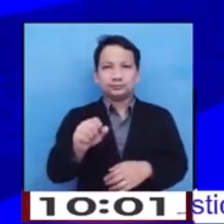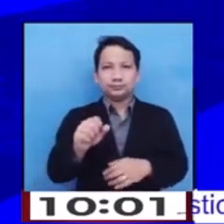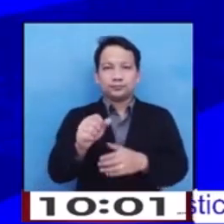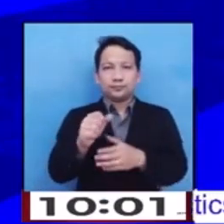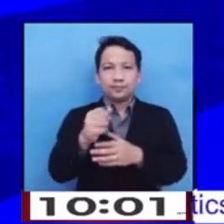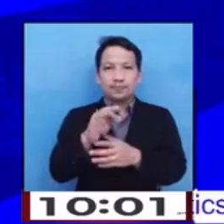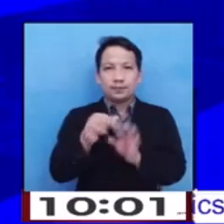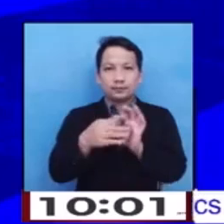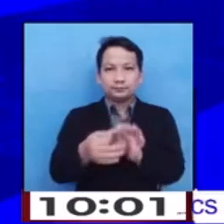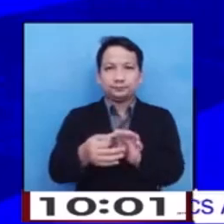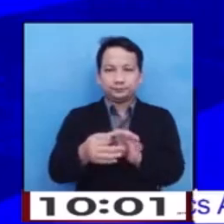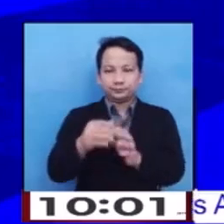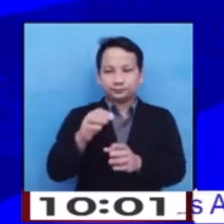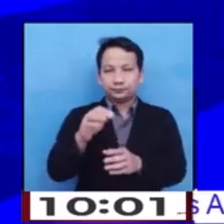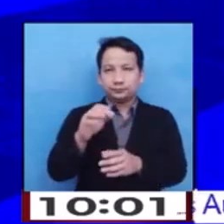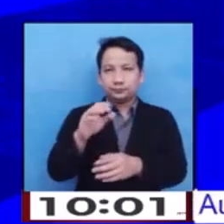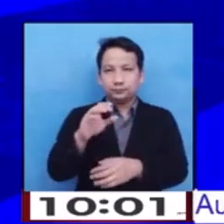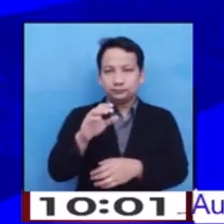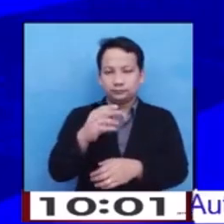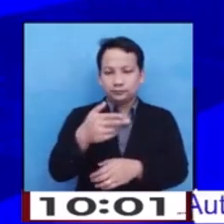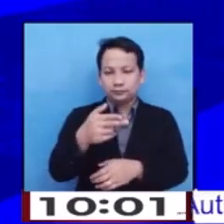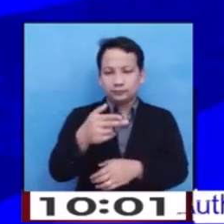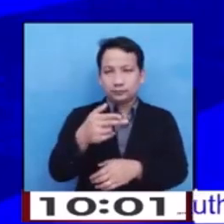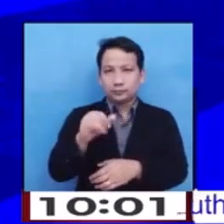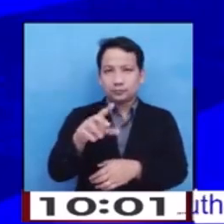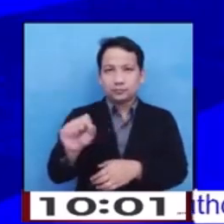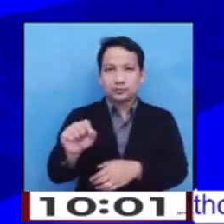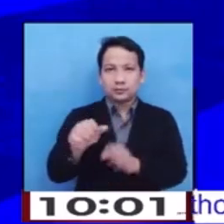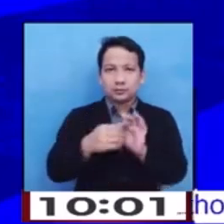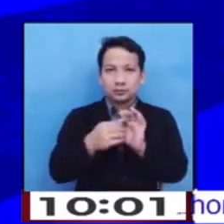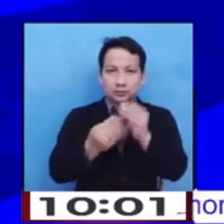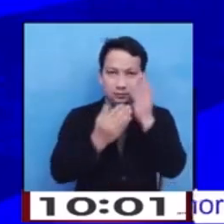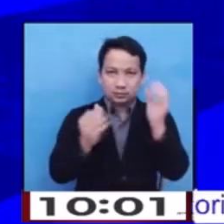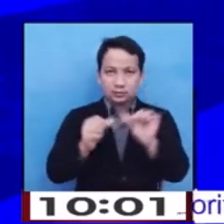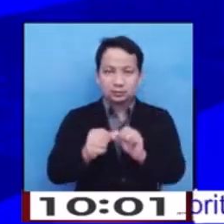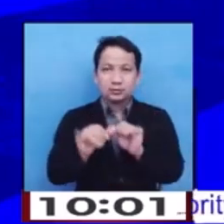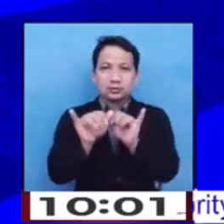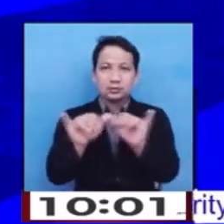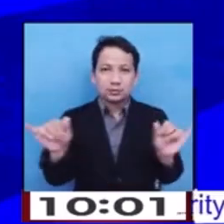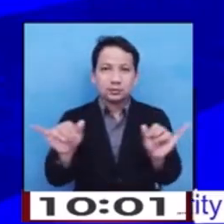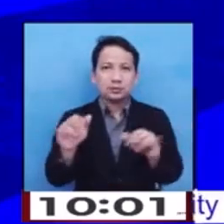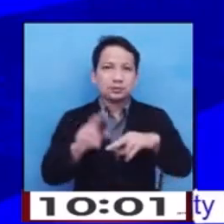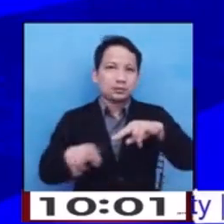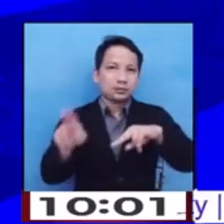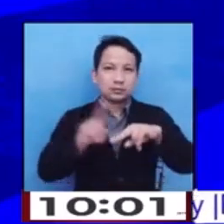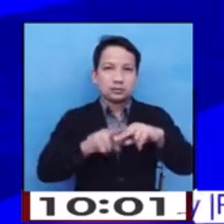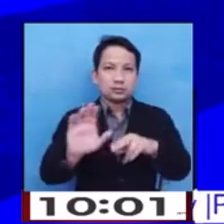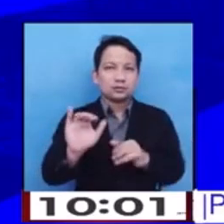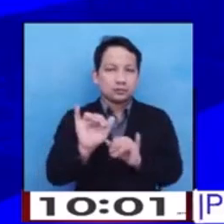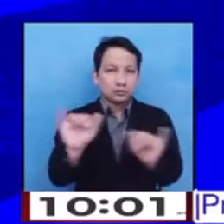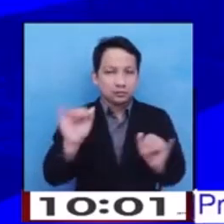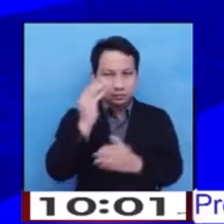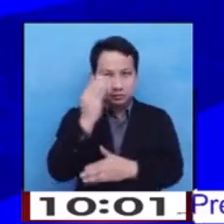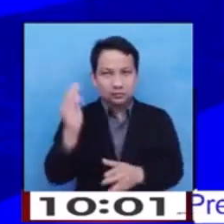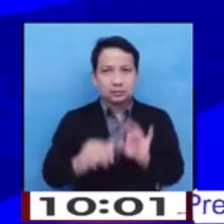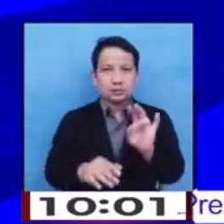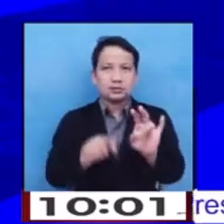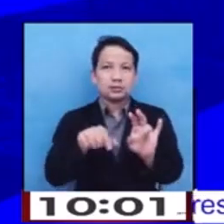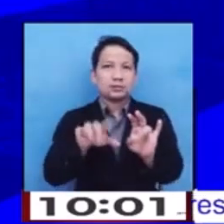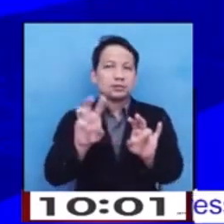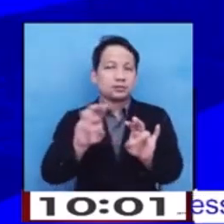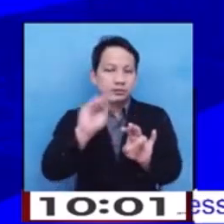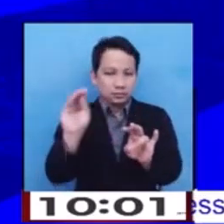capita household final consumption expenditure ay parehong nagtala ng pagtaas na